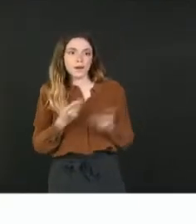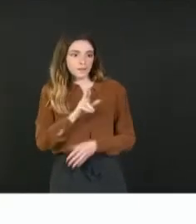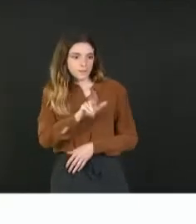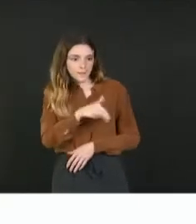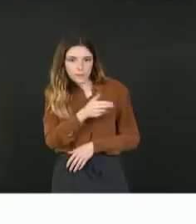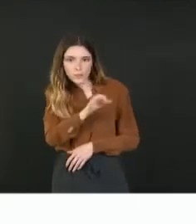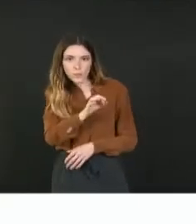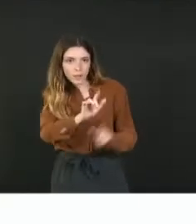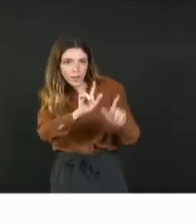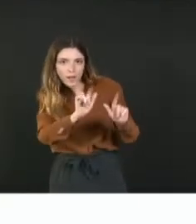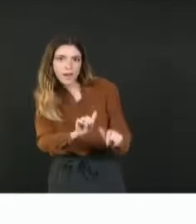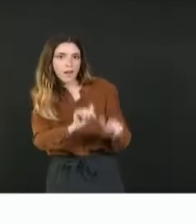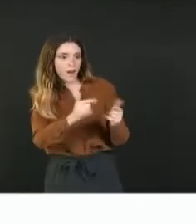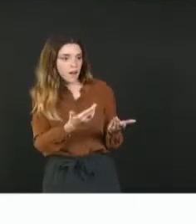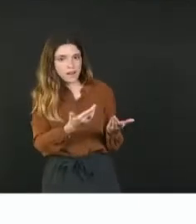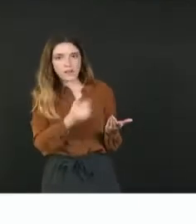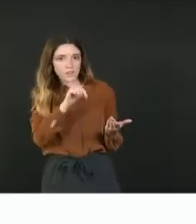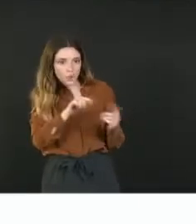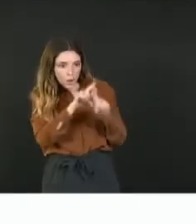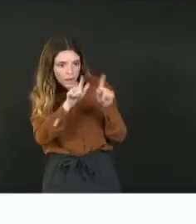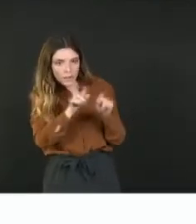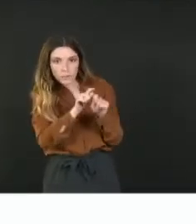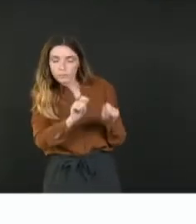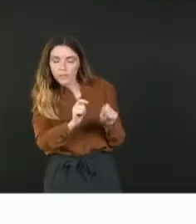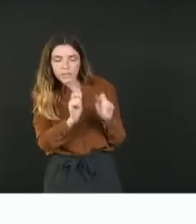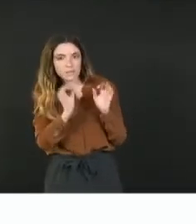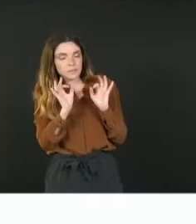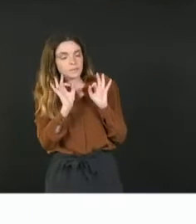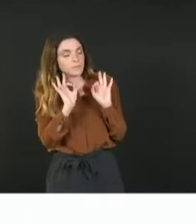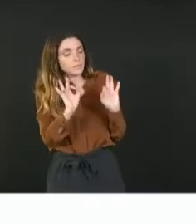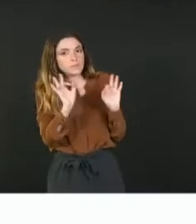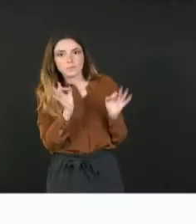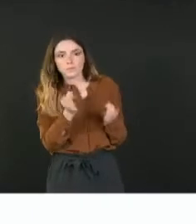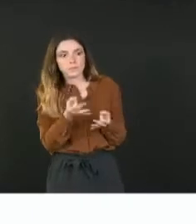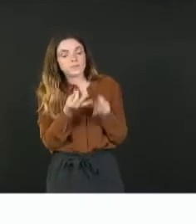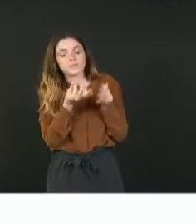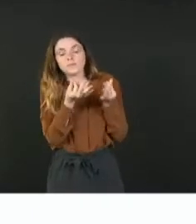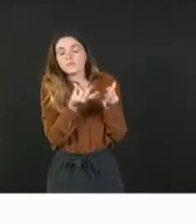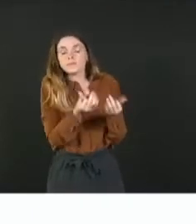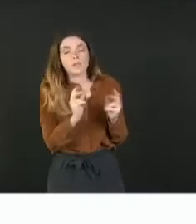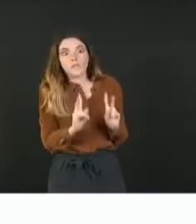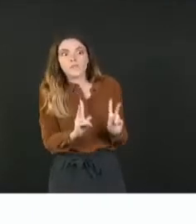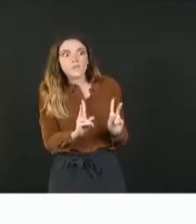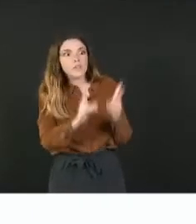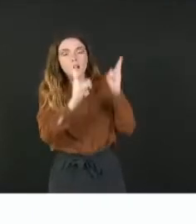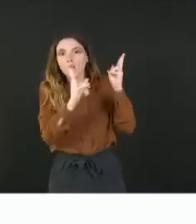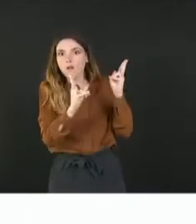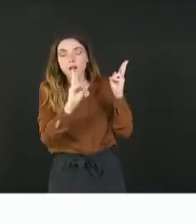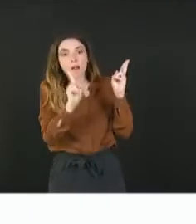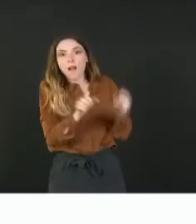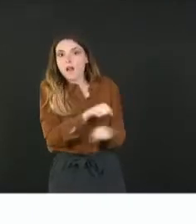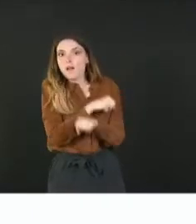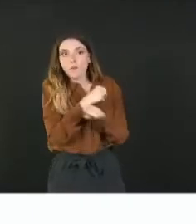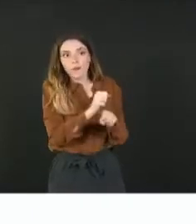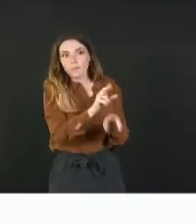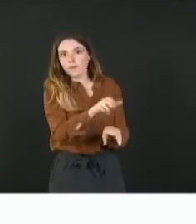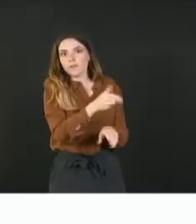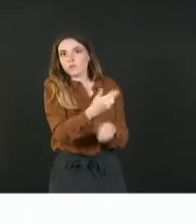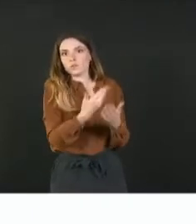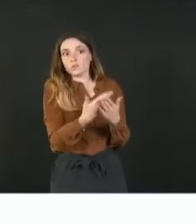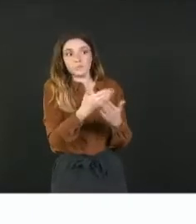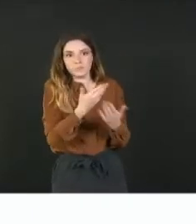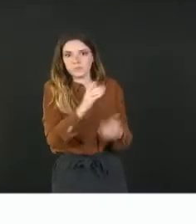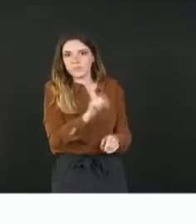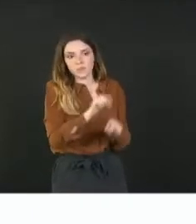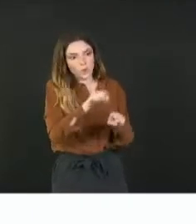et il faut savoir, en fait, la respecter. C'est le bien le plus précieux qu'on ait, cette richesse, en fait, c'est naturelle. Donc,